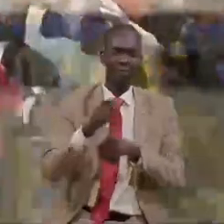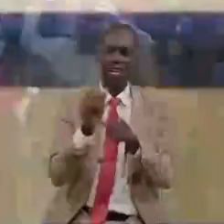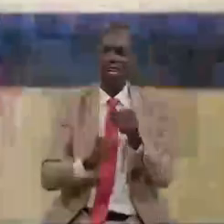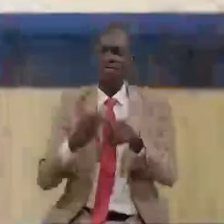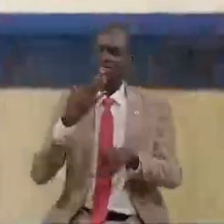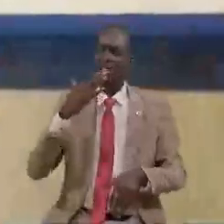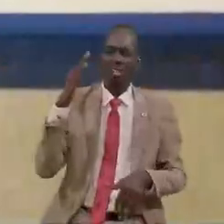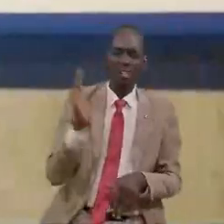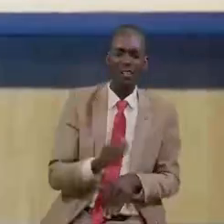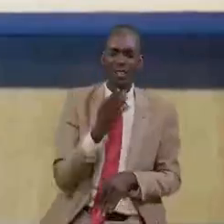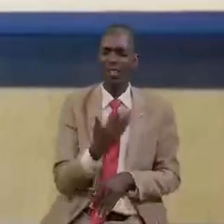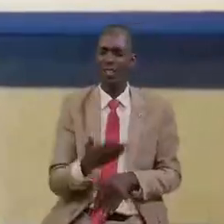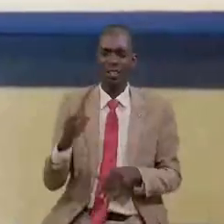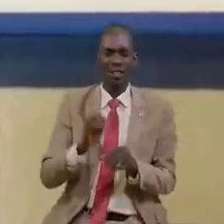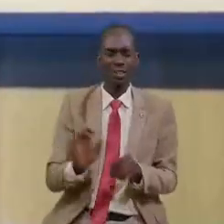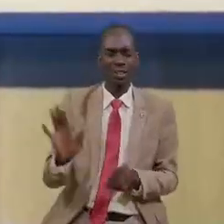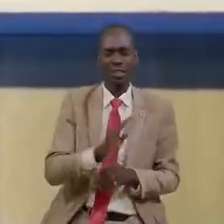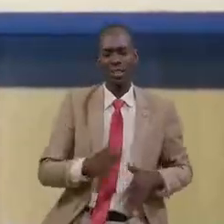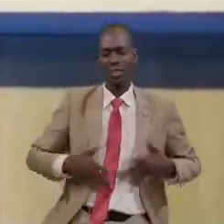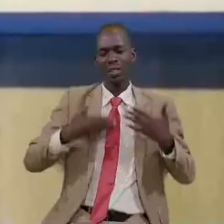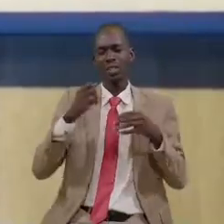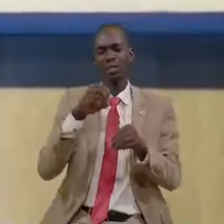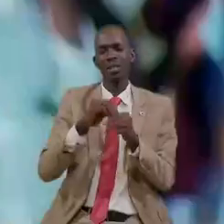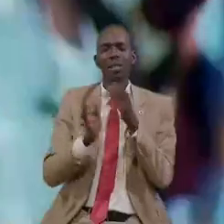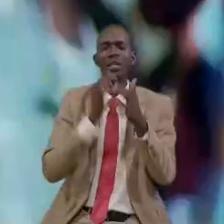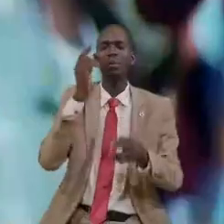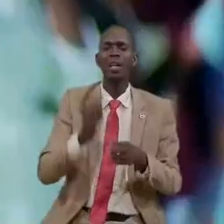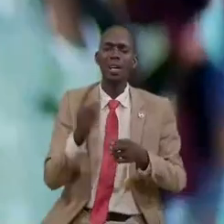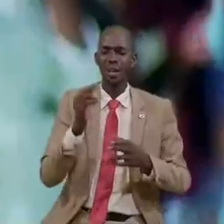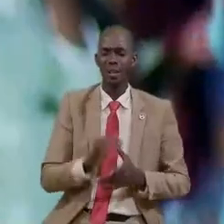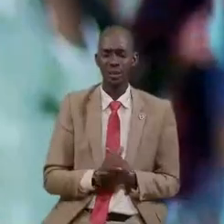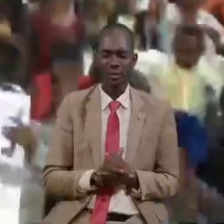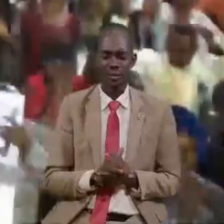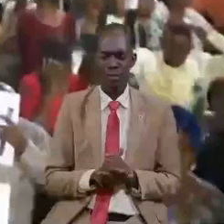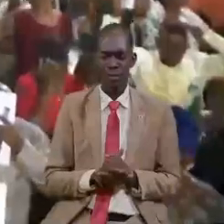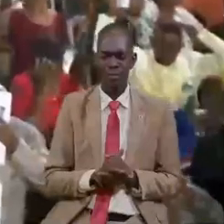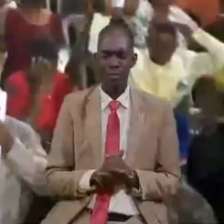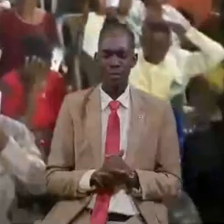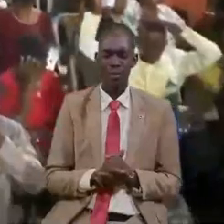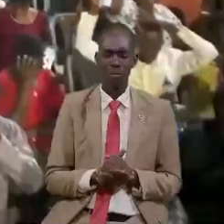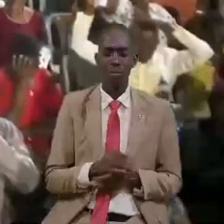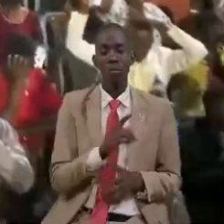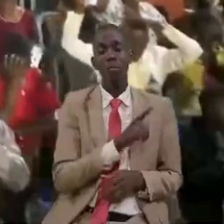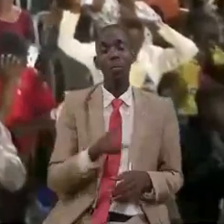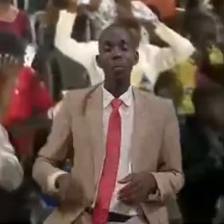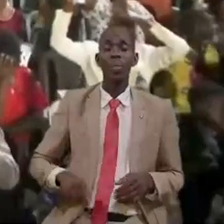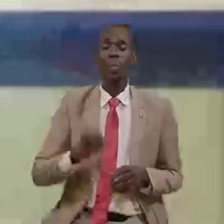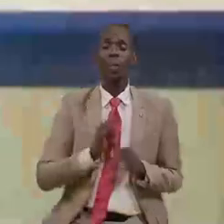renverse toutes choses mauvaises dans leur vie au nom de Jésus. Je prie, Seigneur,